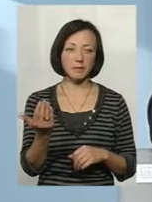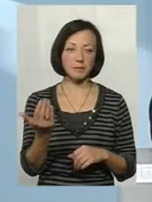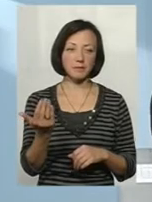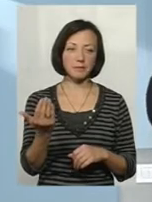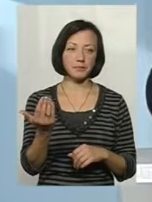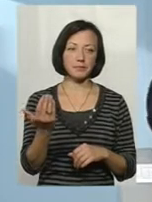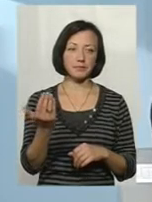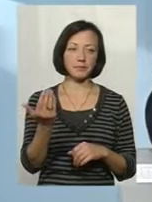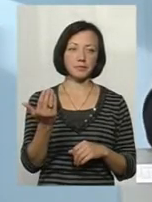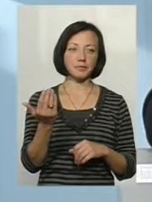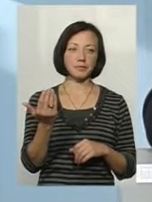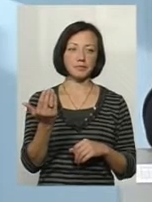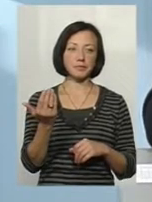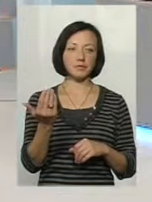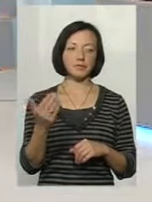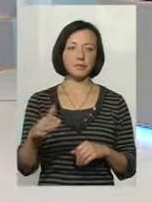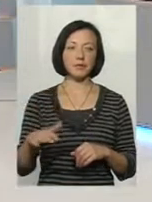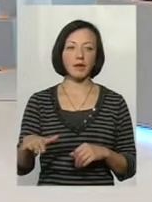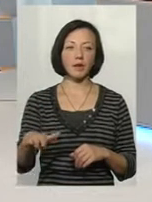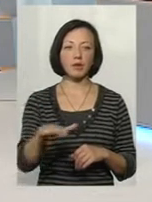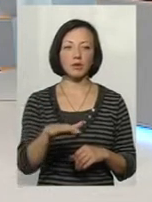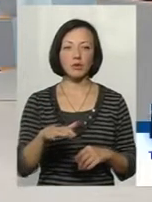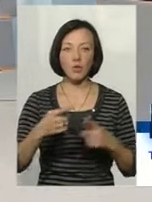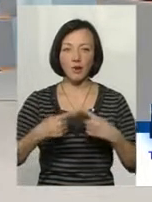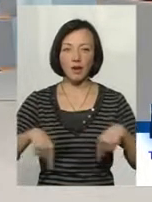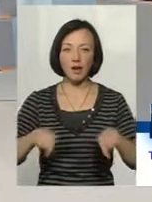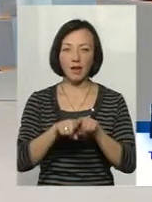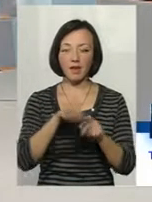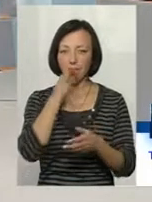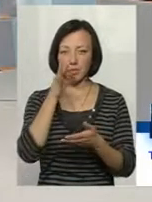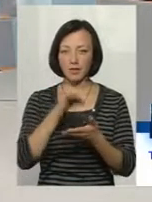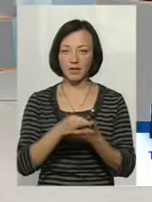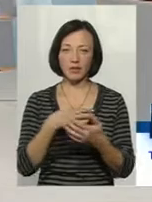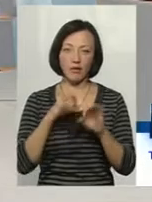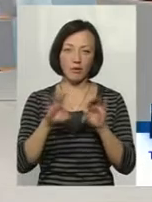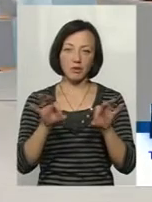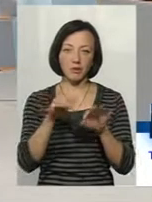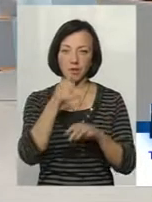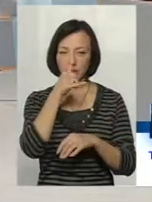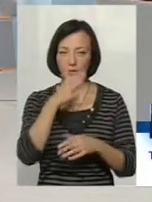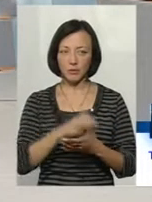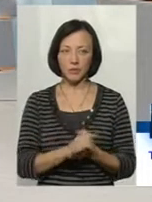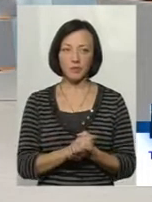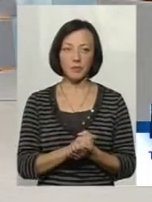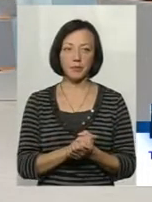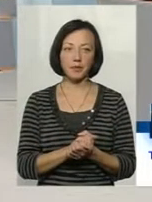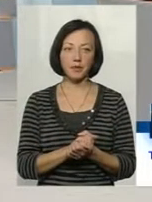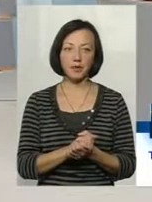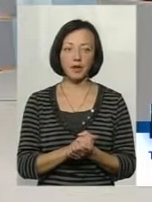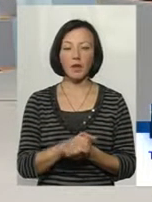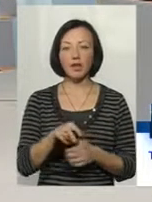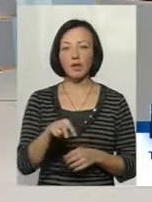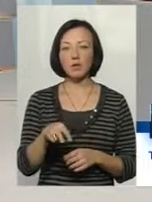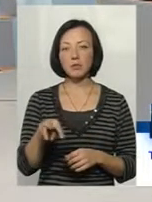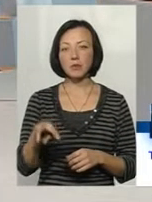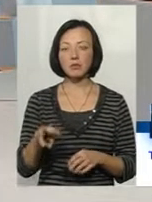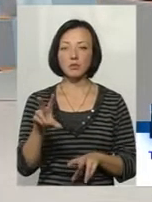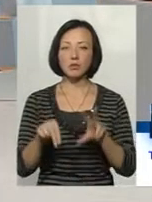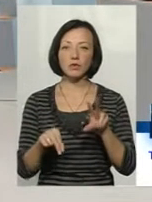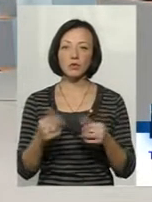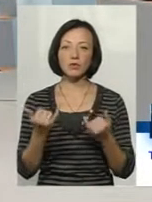скажімо, територія відповідальності, я їх коментувати, звичайно, не буду. Леоніде Михайловичу, ну, ми сподівалися, що